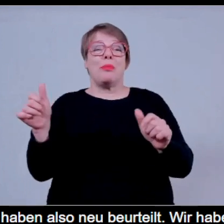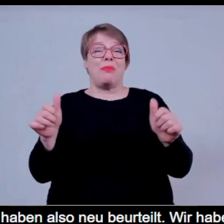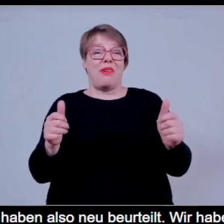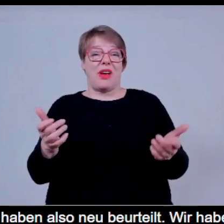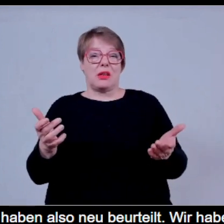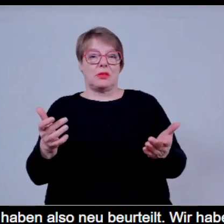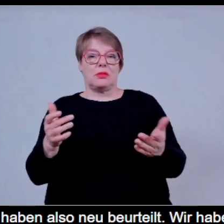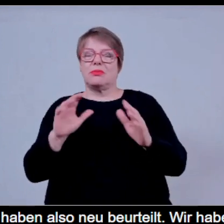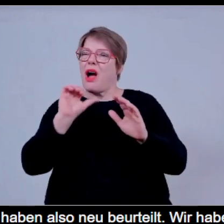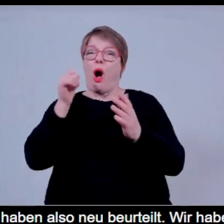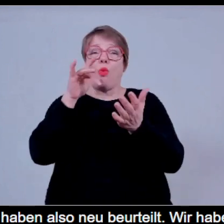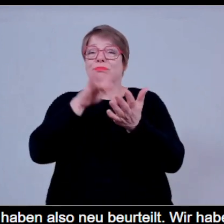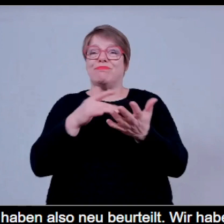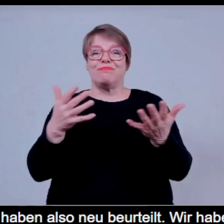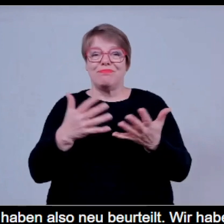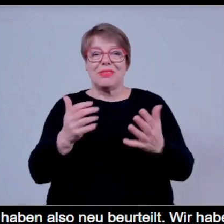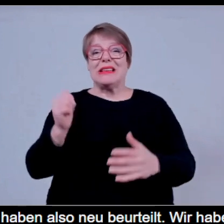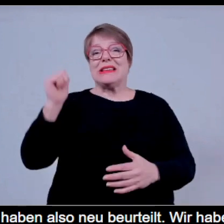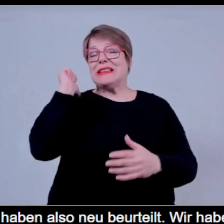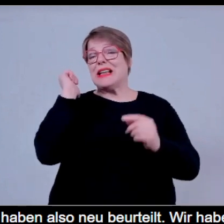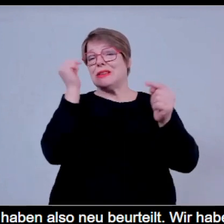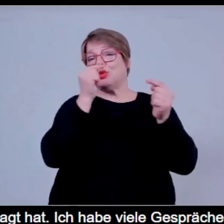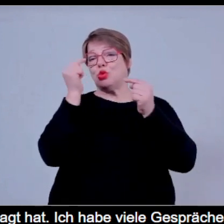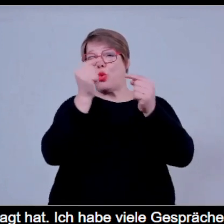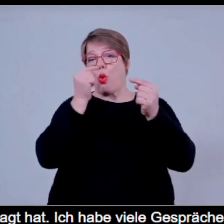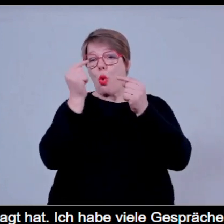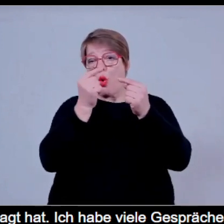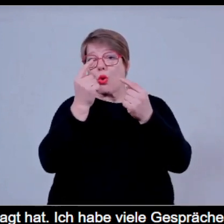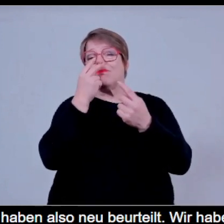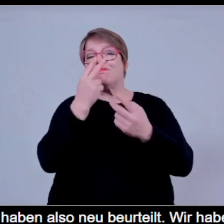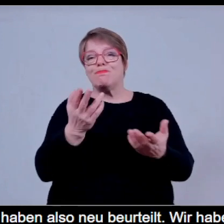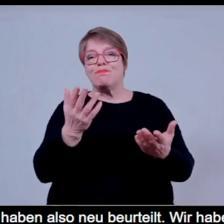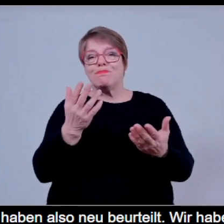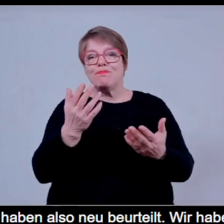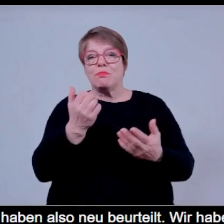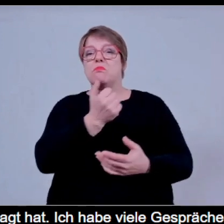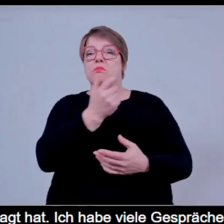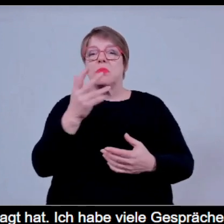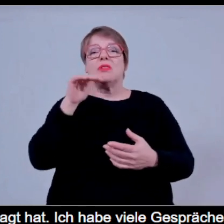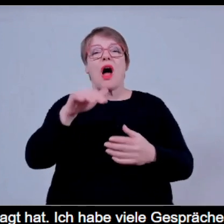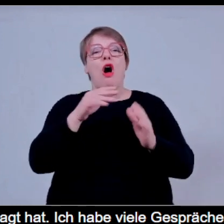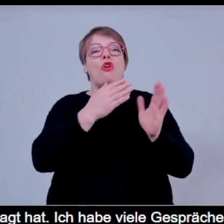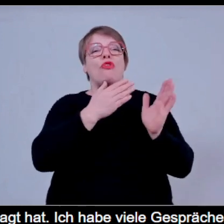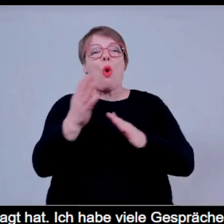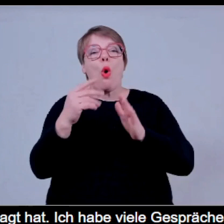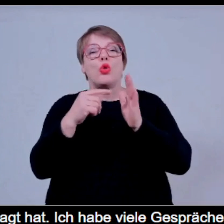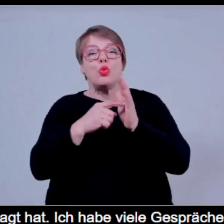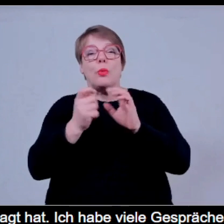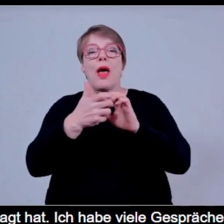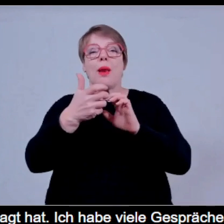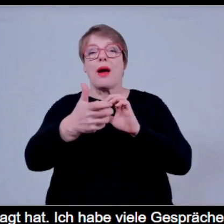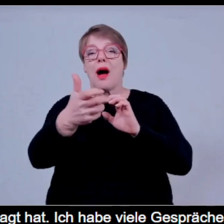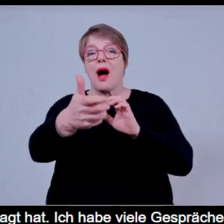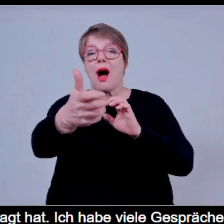wohl eine Entscheidung treffen, die auch in unsere Richtung geht. Haben wir jetzt diese Entscheidung getroffen? Ich halte die auch für richtig und verantwortbar, vor allem auch